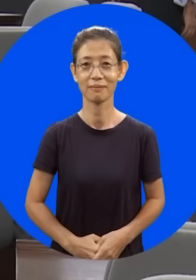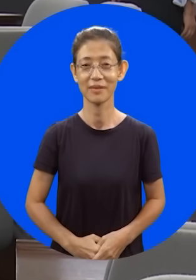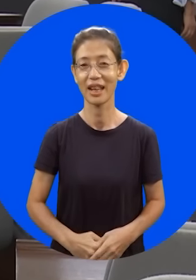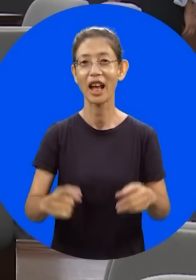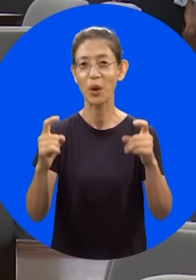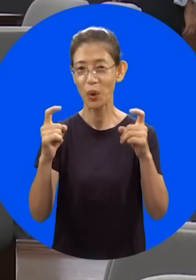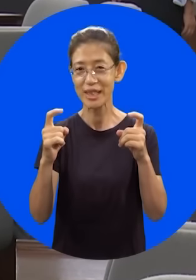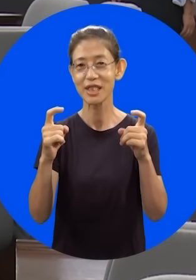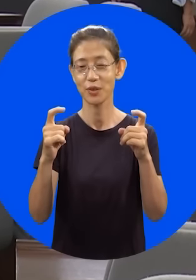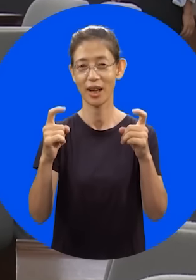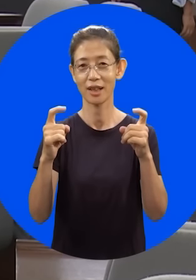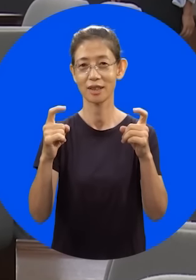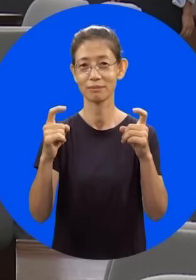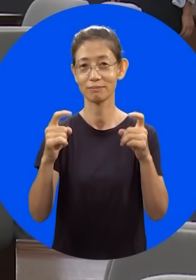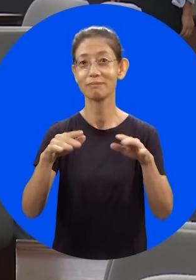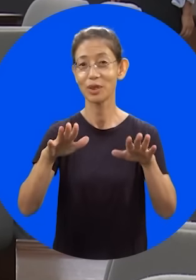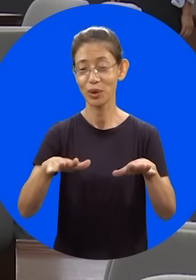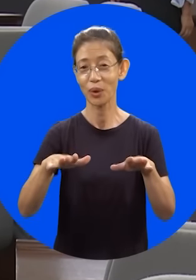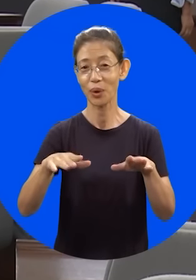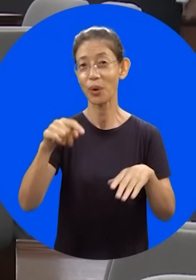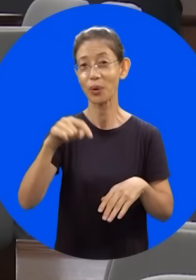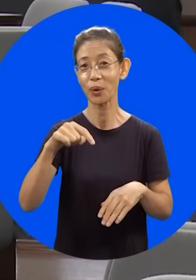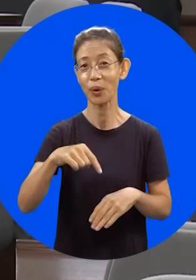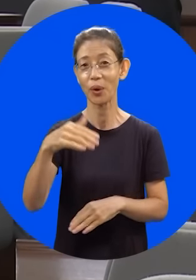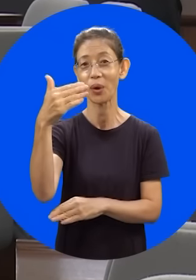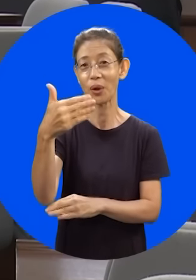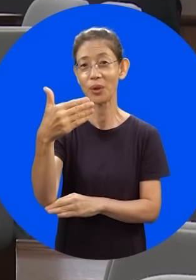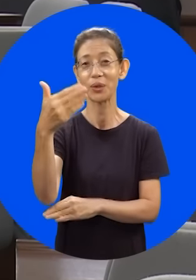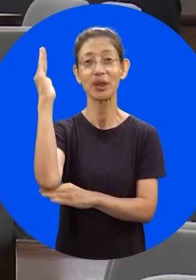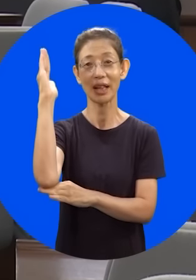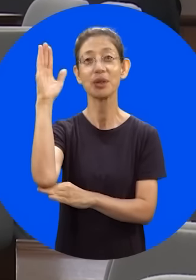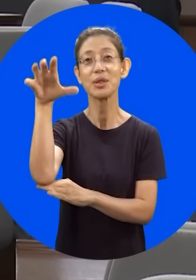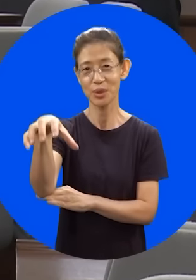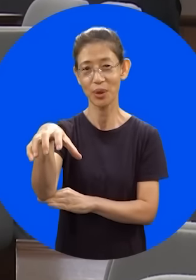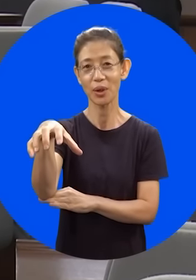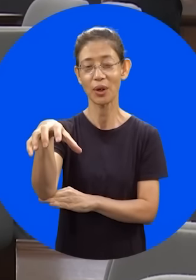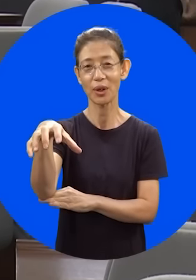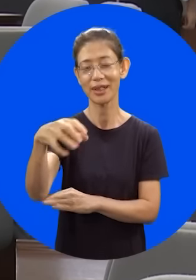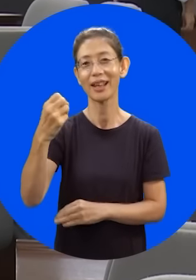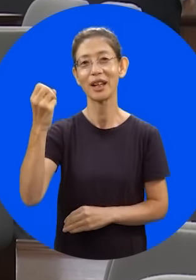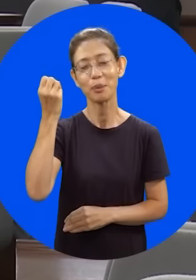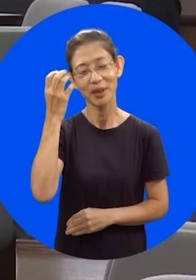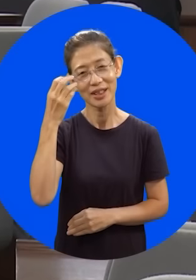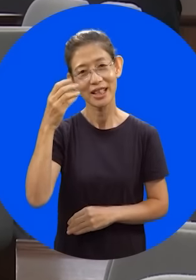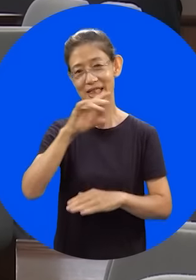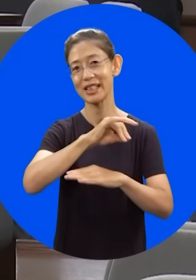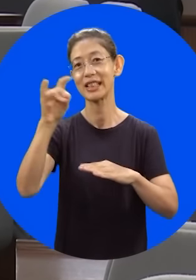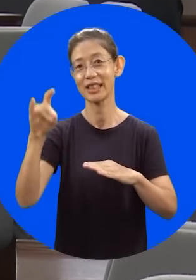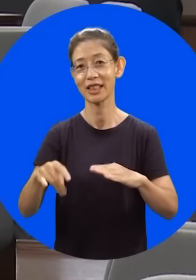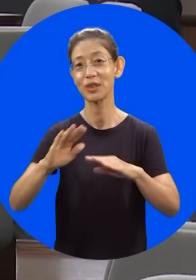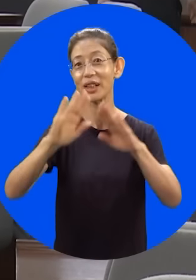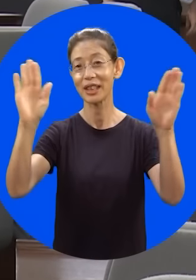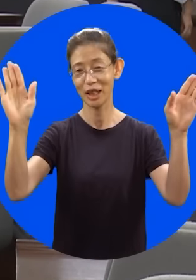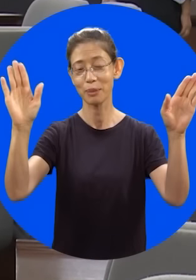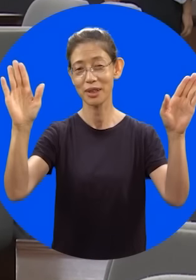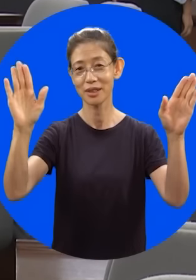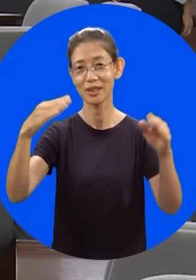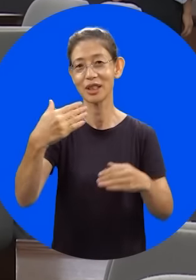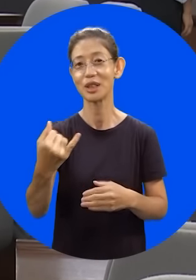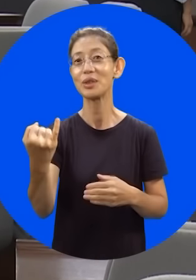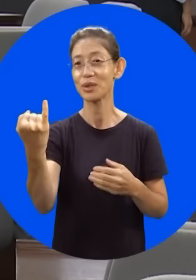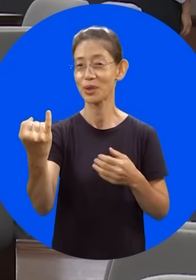こんにちは。今日はここ区役所でちょっとユニークな企画が行われます。区長にインタビューをして